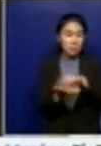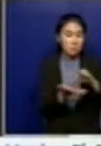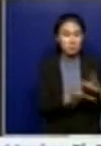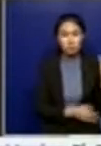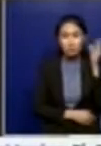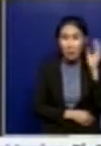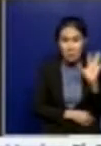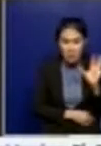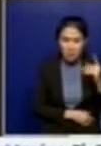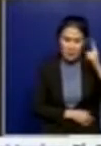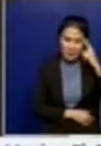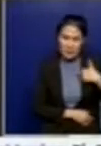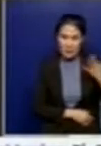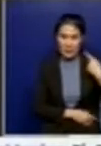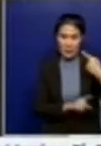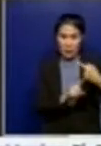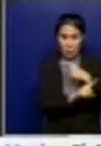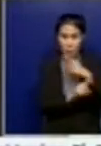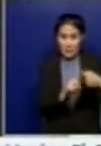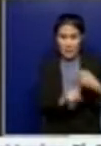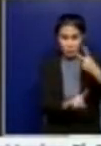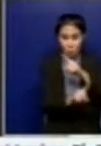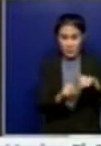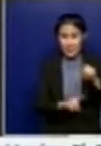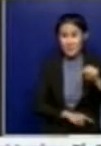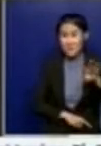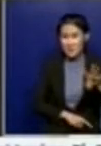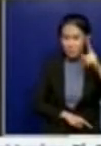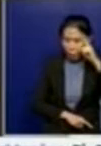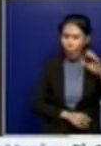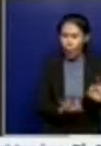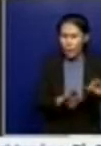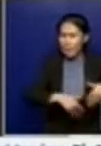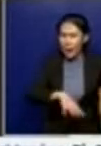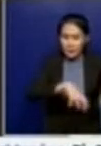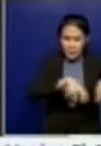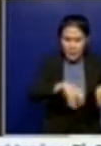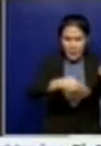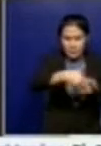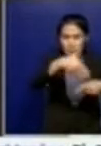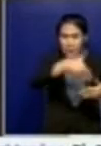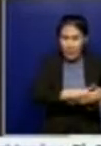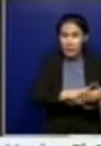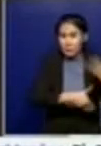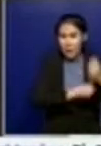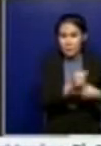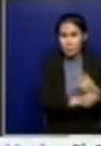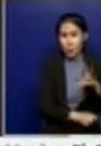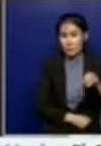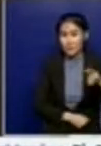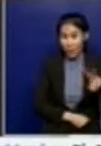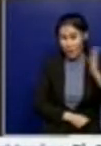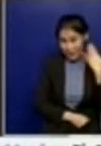นะครับเมื่อวันที่24กุมภาพันธ์2500มีนาคม2562นะครับ